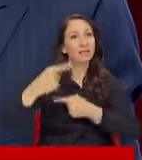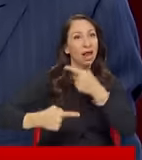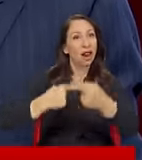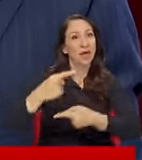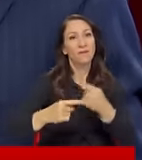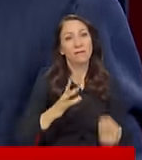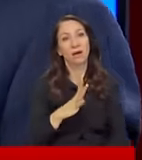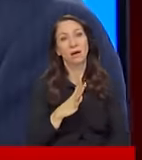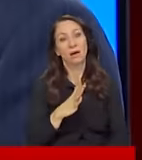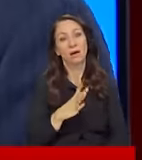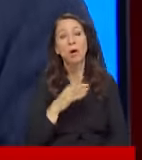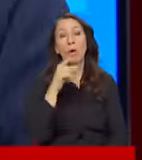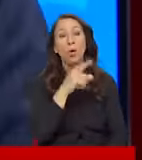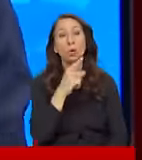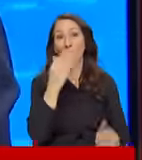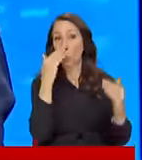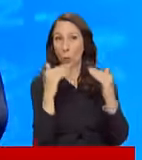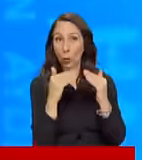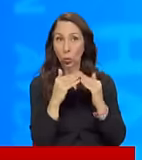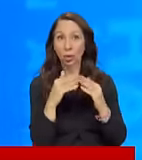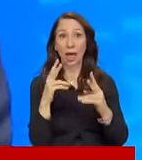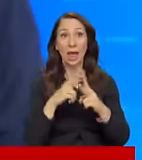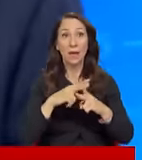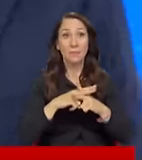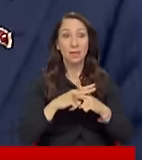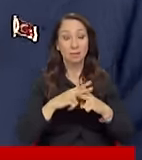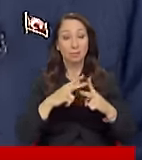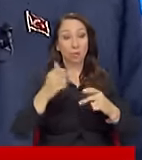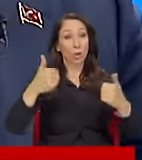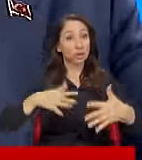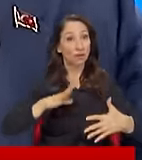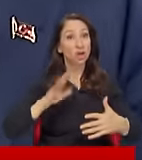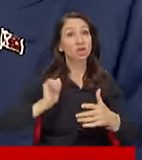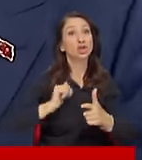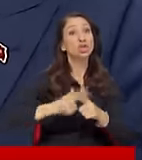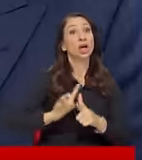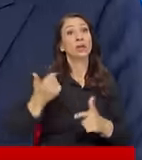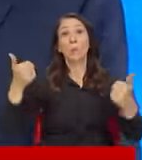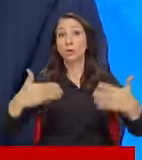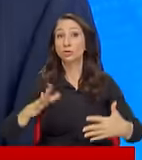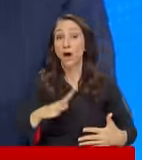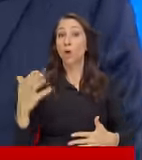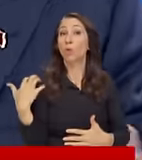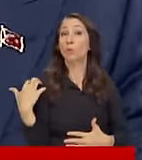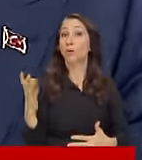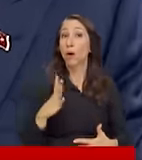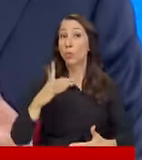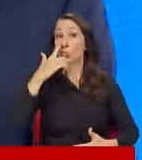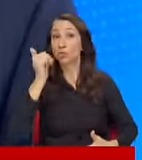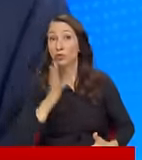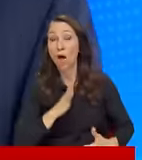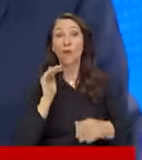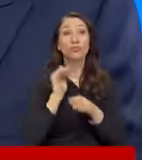var. Yani orada liyakatli emniyet yöneticileri var, jandarma yöneticileri var, komutanlar var, müdürler